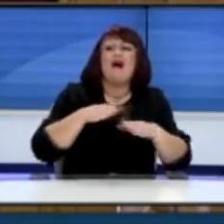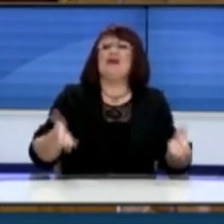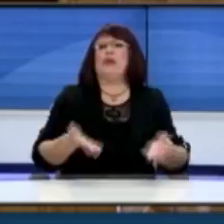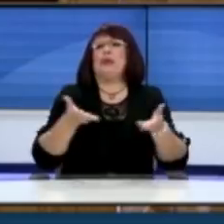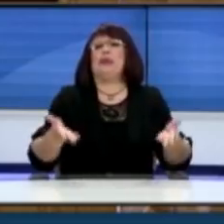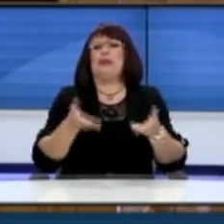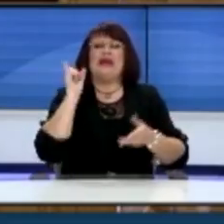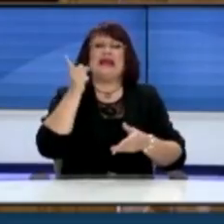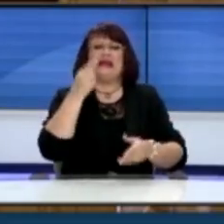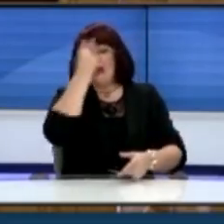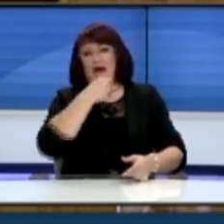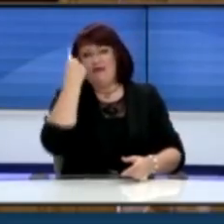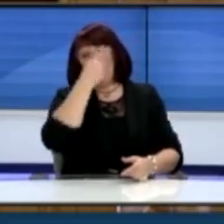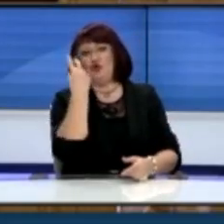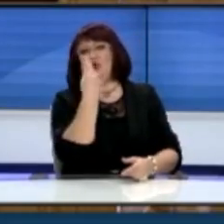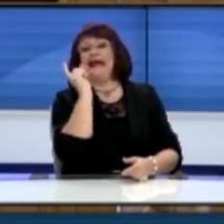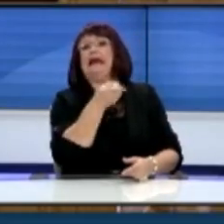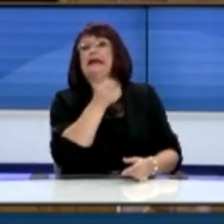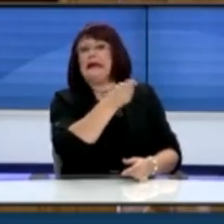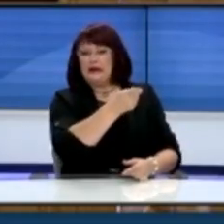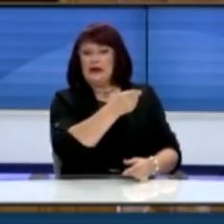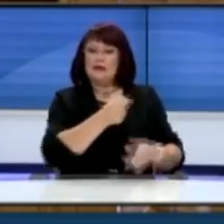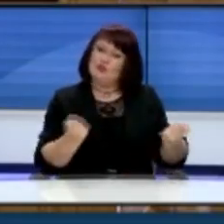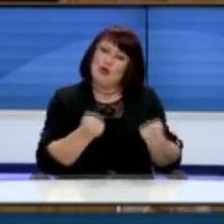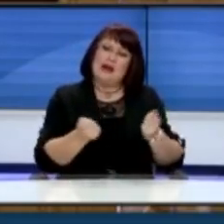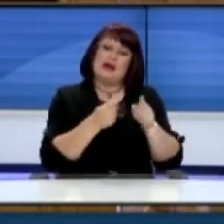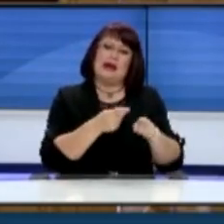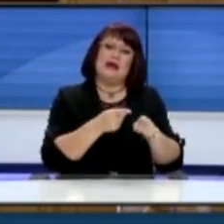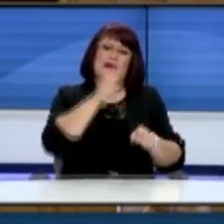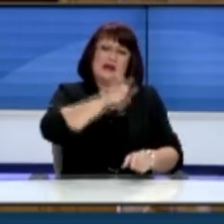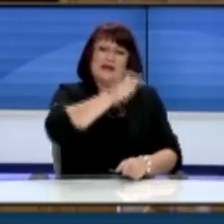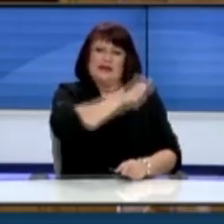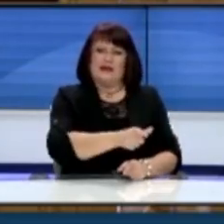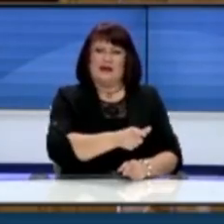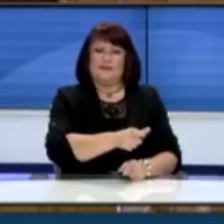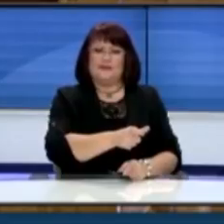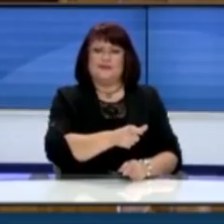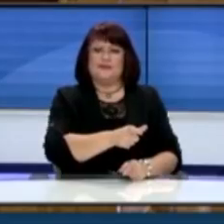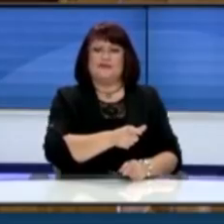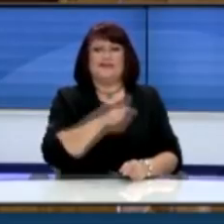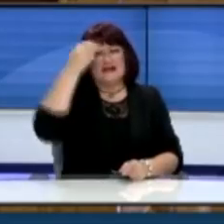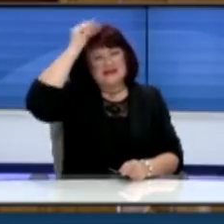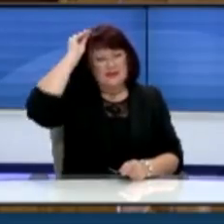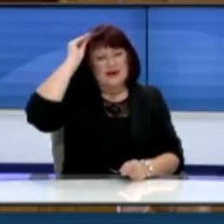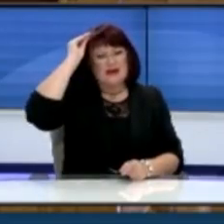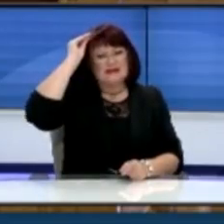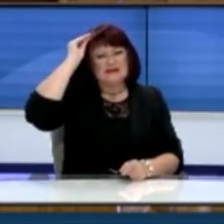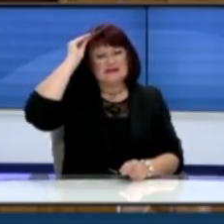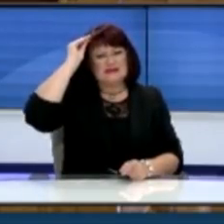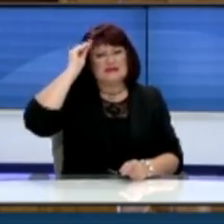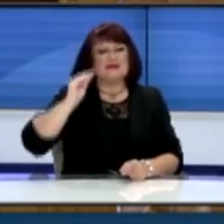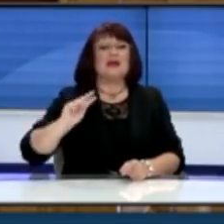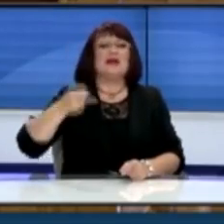κριτική και αυτοκριτική ταυτόχρονα που άσκησαν ή είπαν ο κύριος Τσίπρας, οι